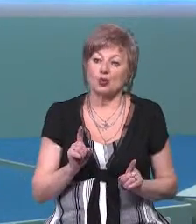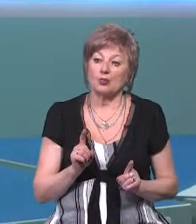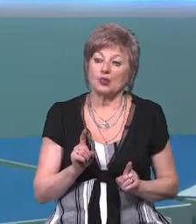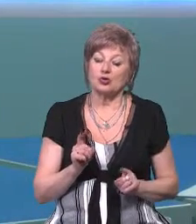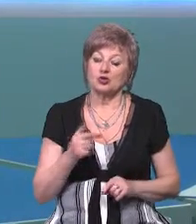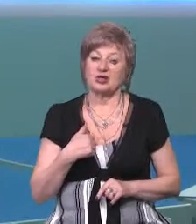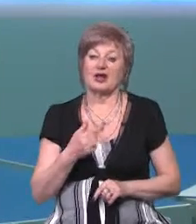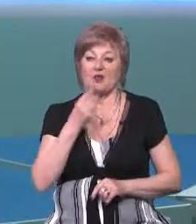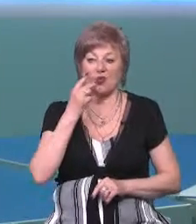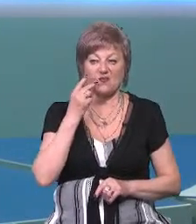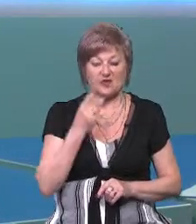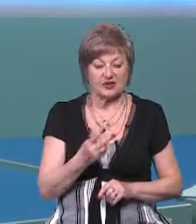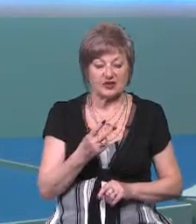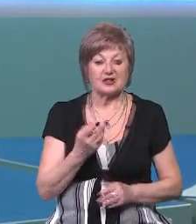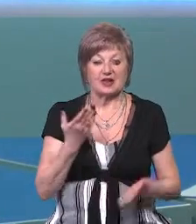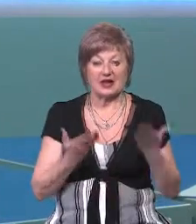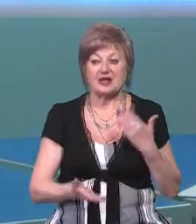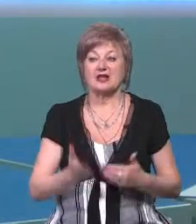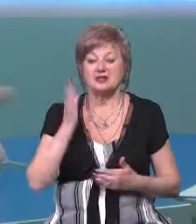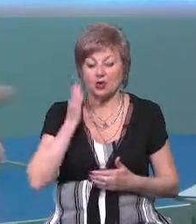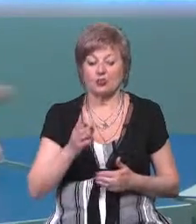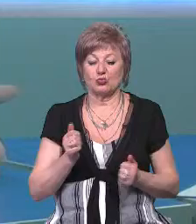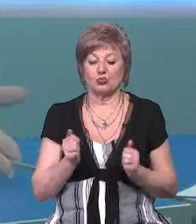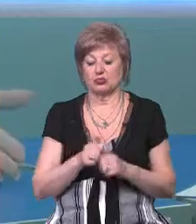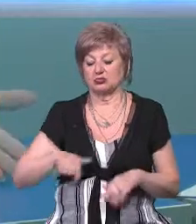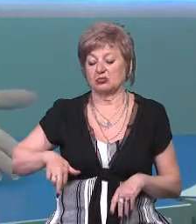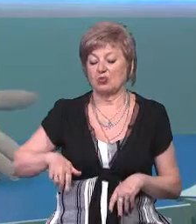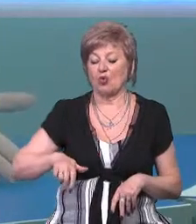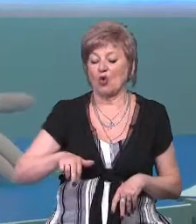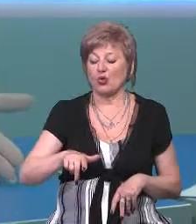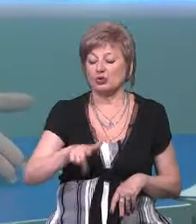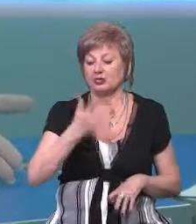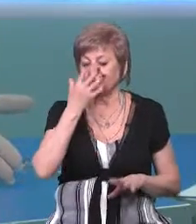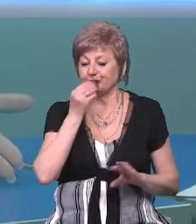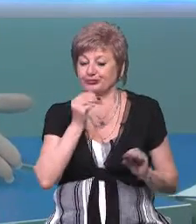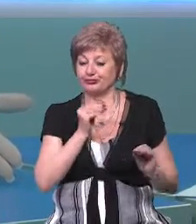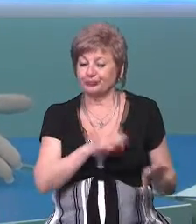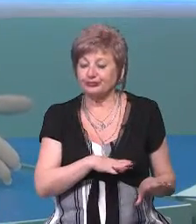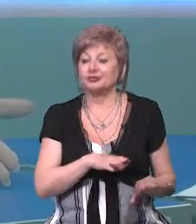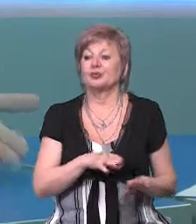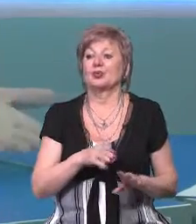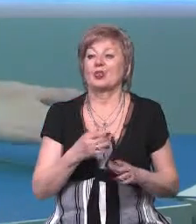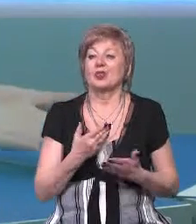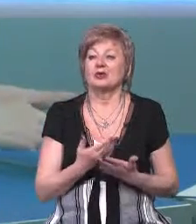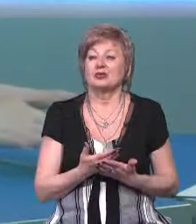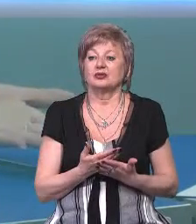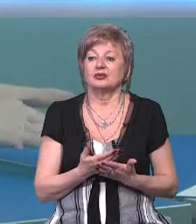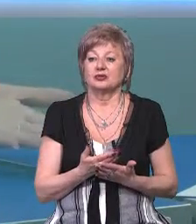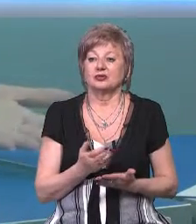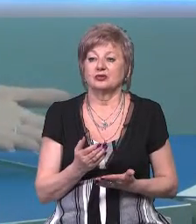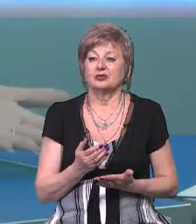Що я побачила, ну, якщо ми будемо проходити повз ті речі, які,